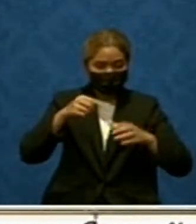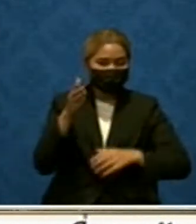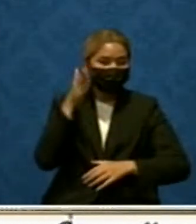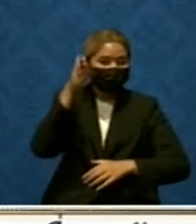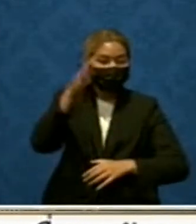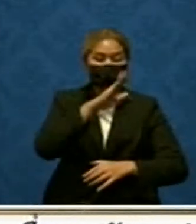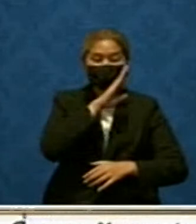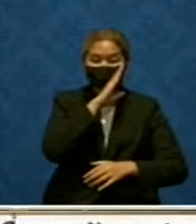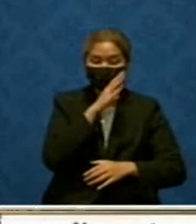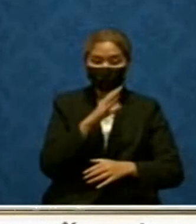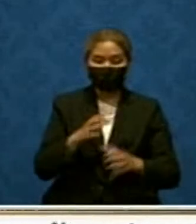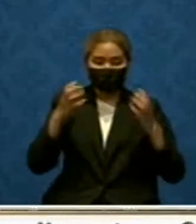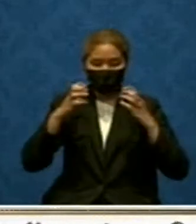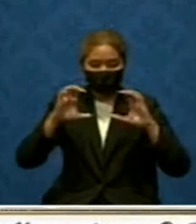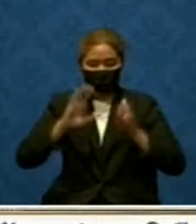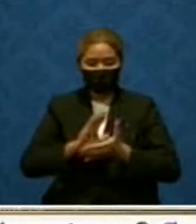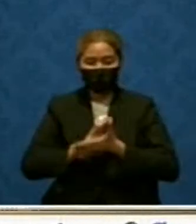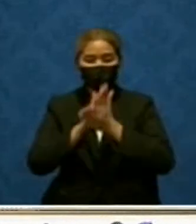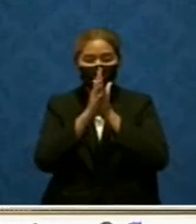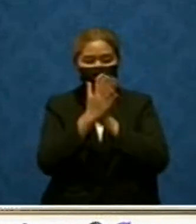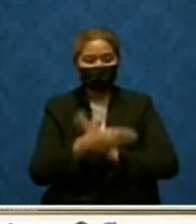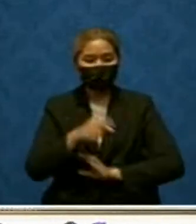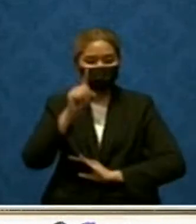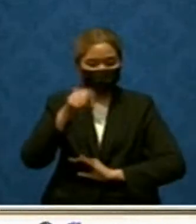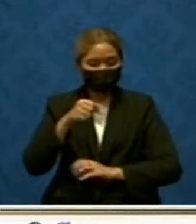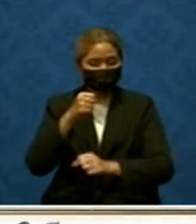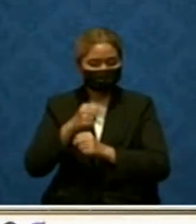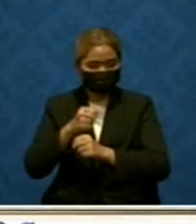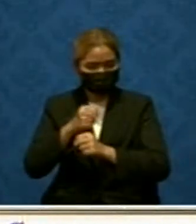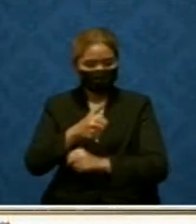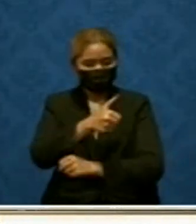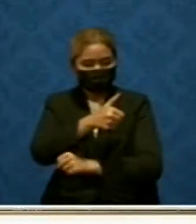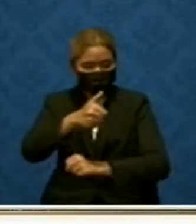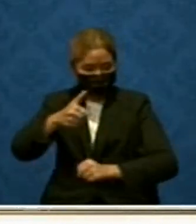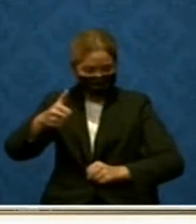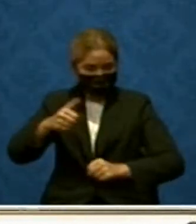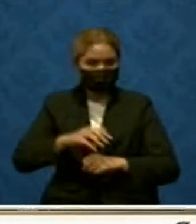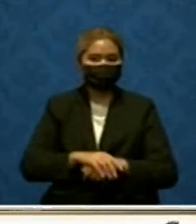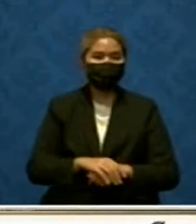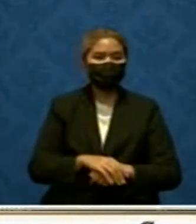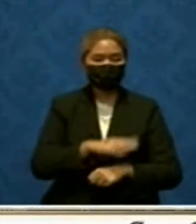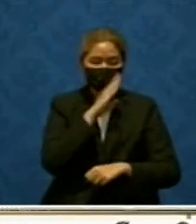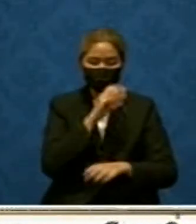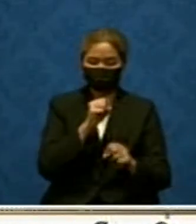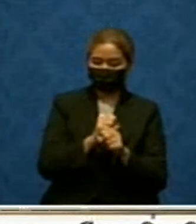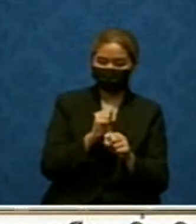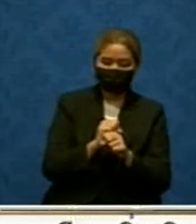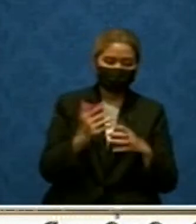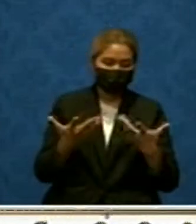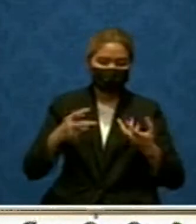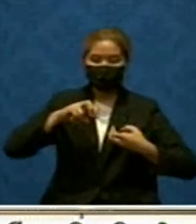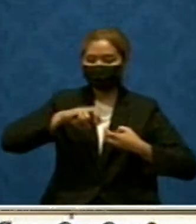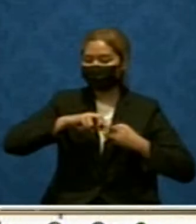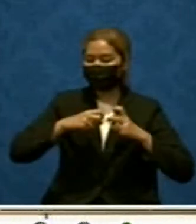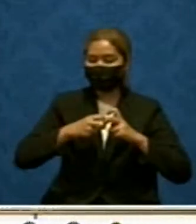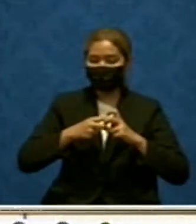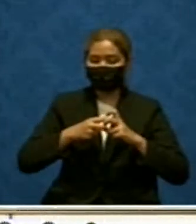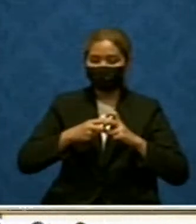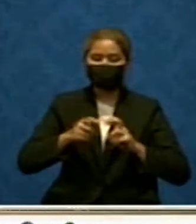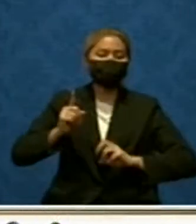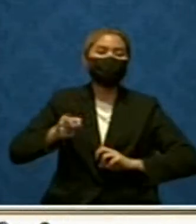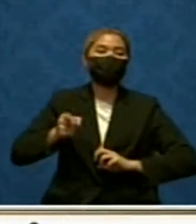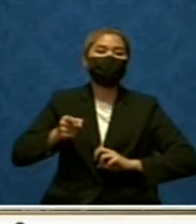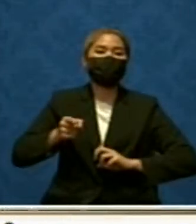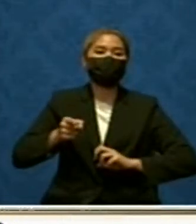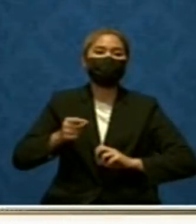านี้ไม่ใช่ว่าไม่ทำอะไรเลยก็จะกลบไปสู่ปัญหาเดิมที่ท่านใยกรัฐมัตรี